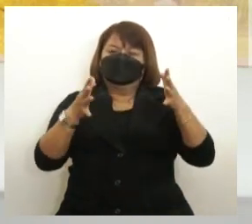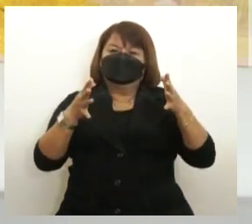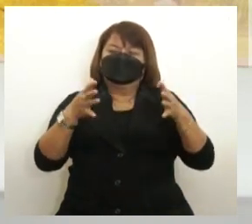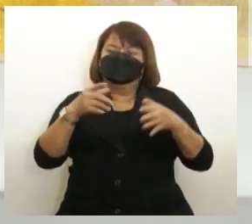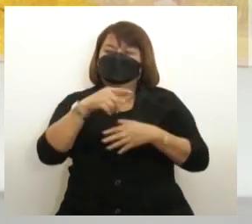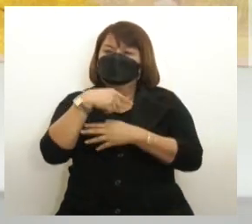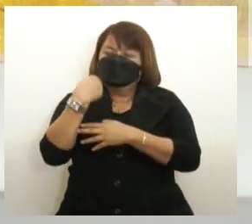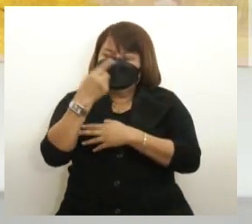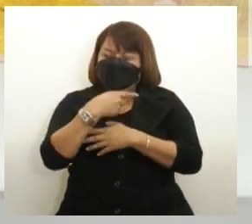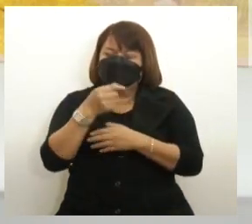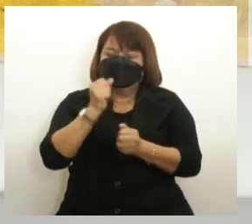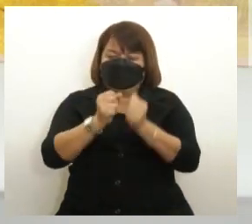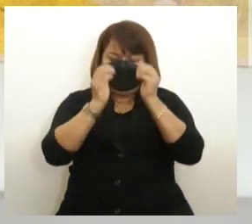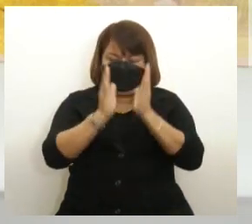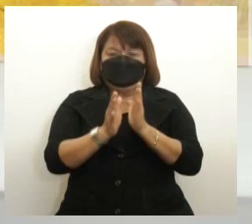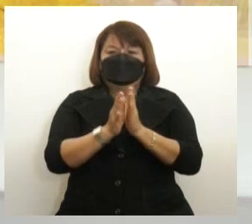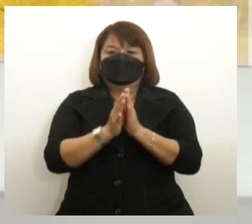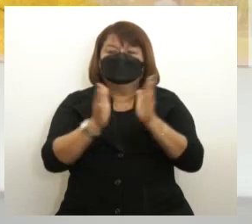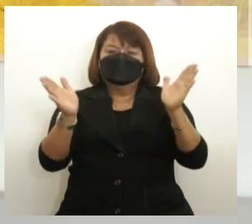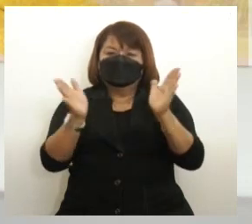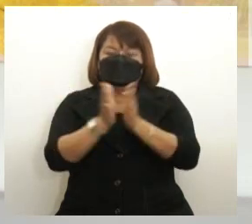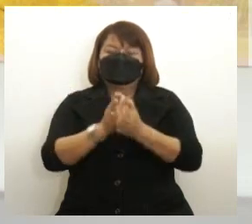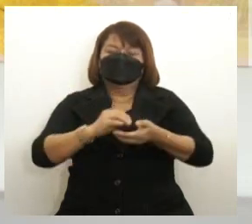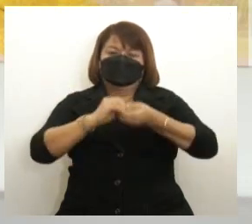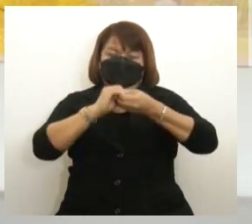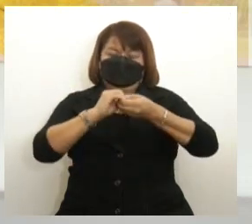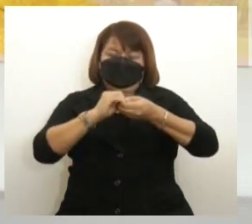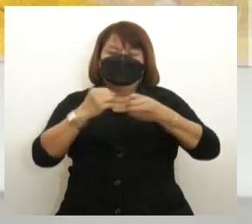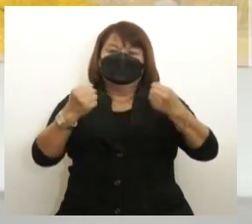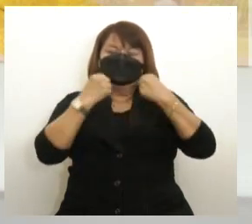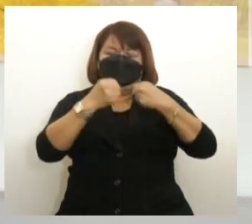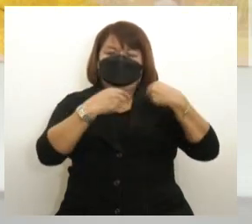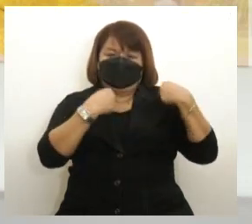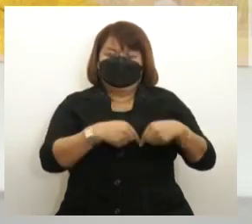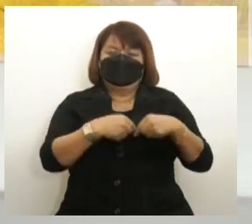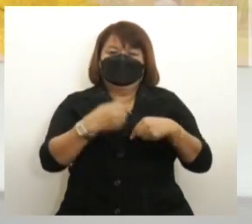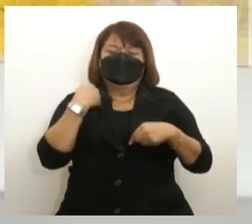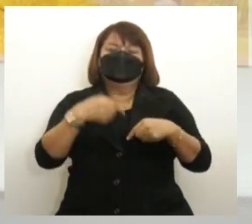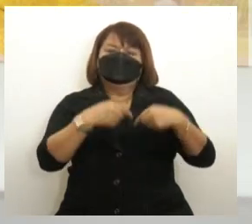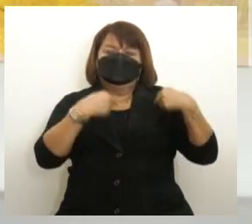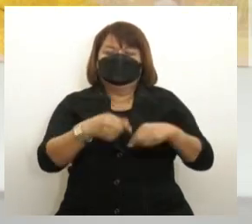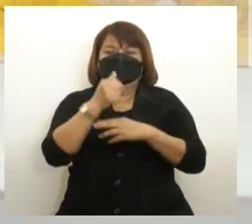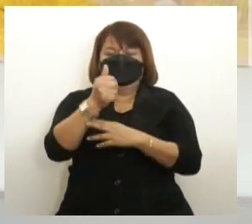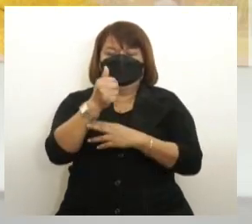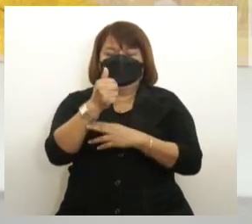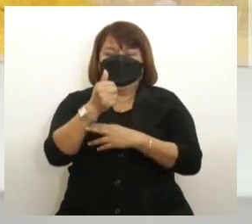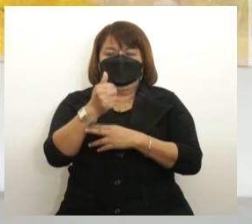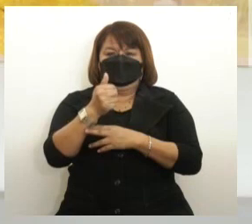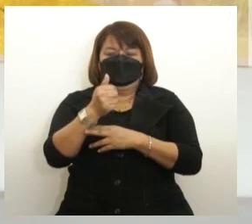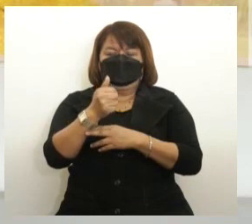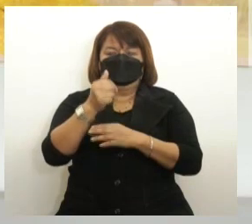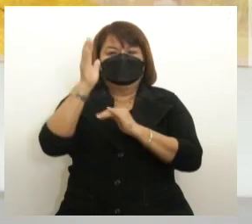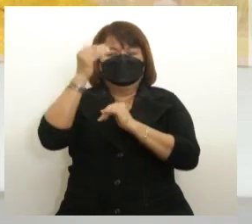นทุกคนร่วมมือร่วมแรงร่วมใจมีจิตใจที่ดีงามต่อกันปรารถนาดีต่